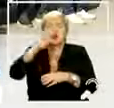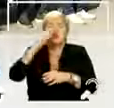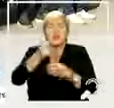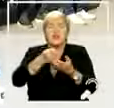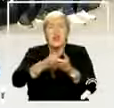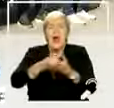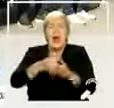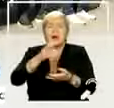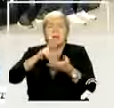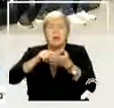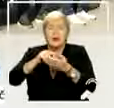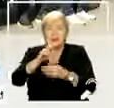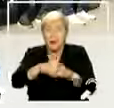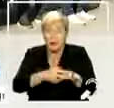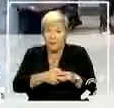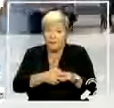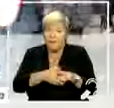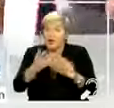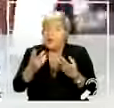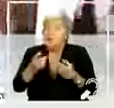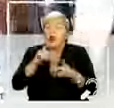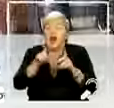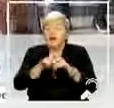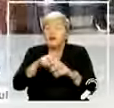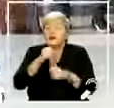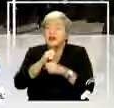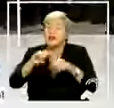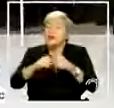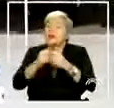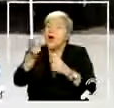Proteste asemănătoare au loc și în alte orașe din țară.